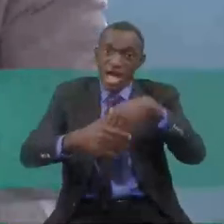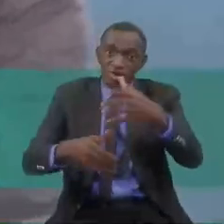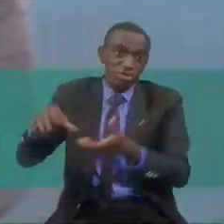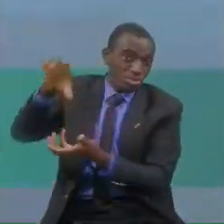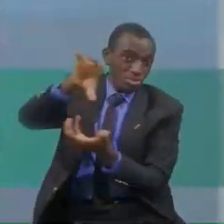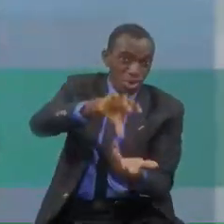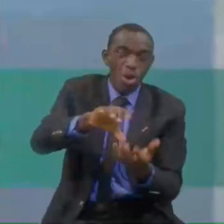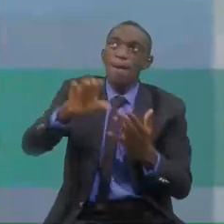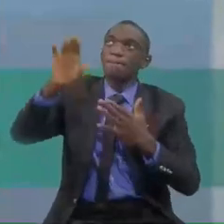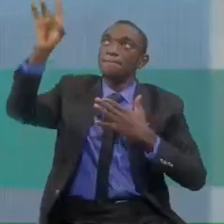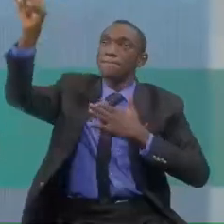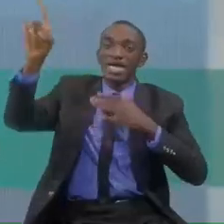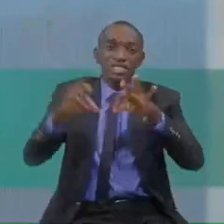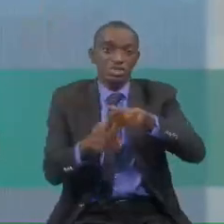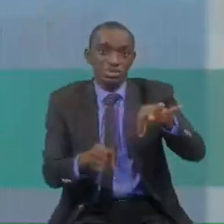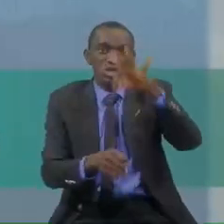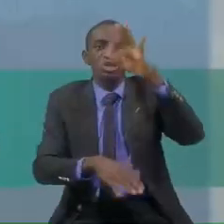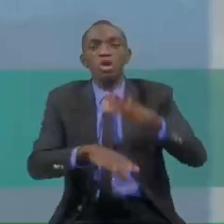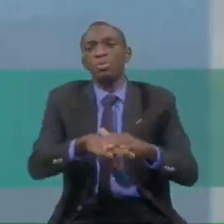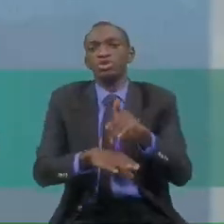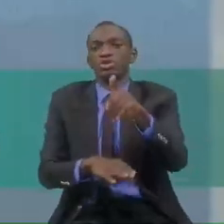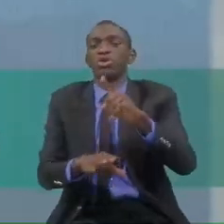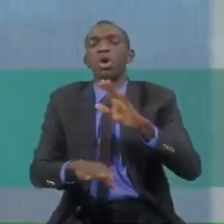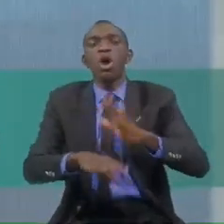je répandrai de mon esprit sur toute chair.